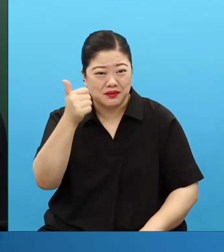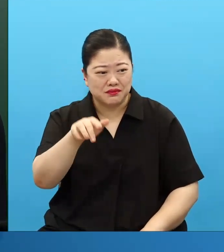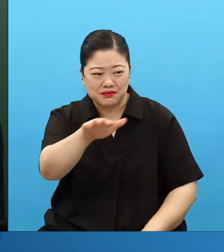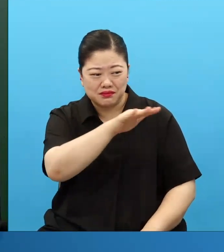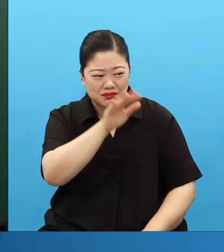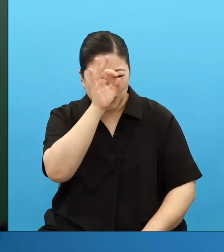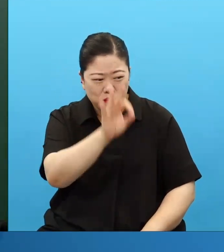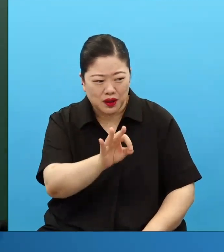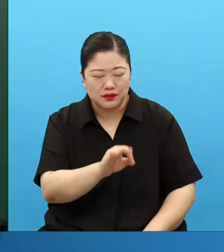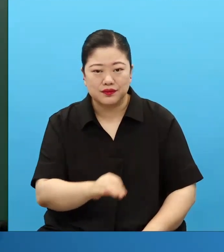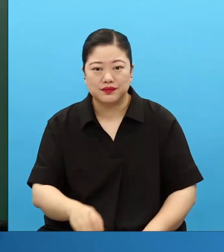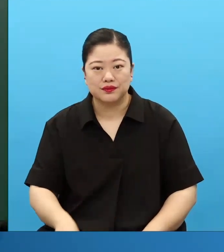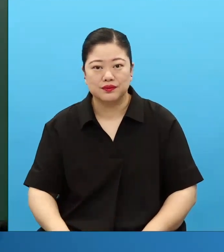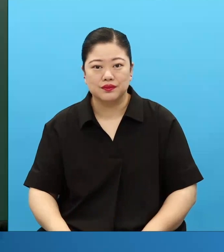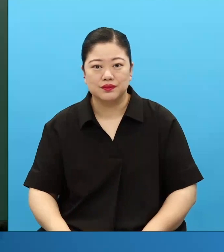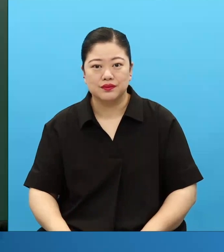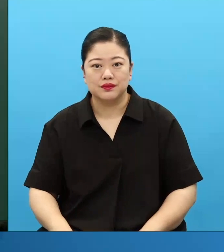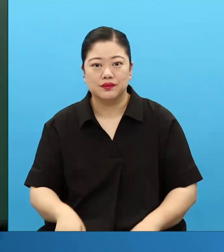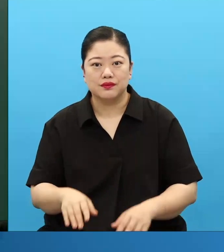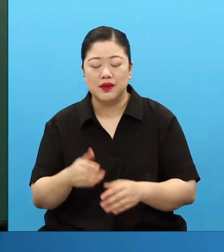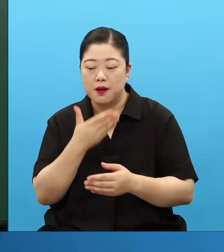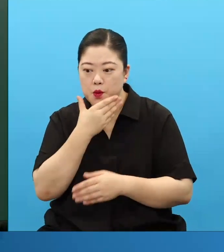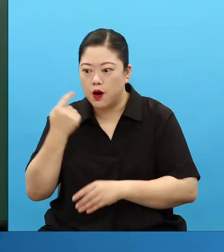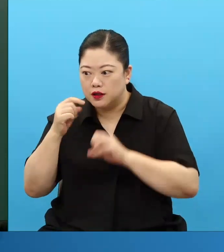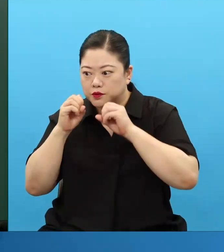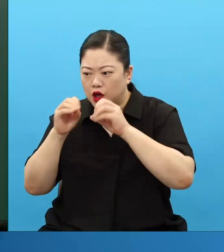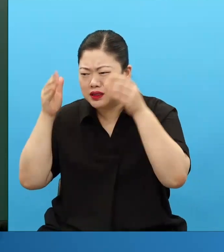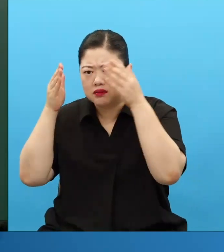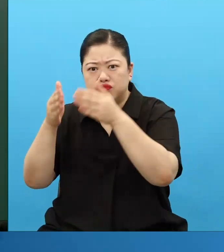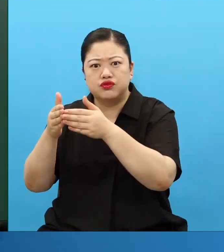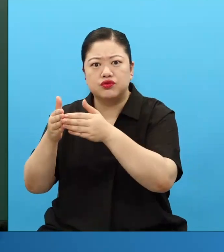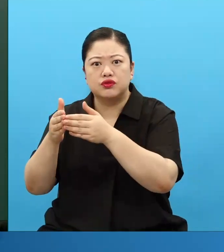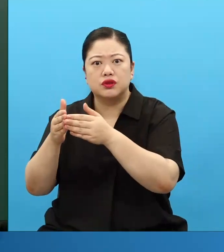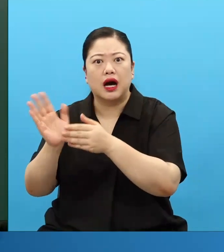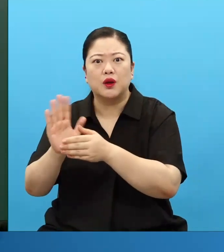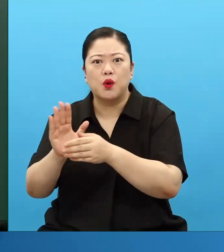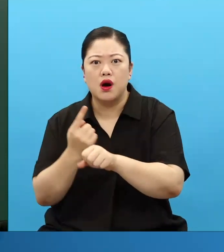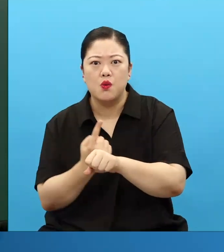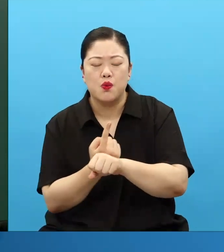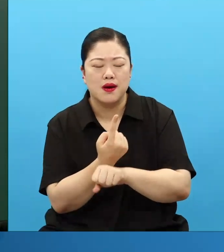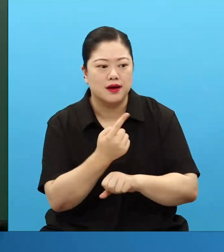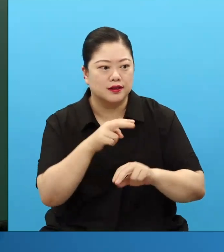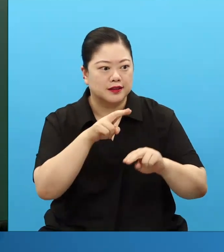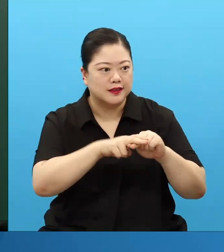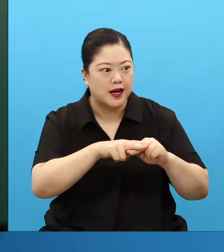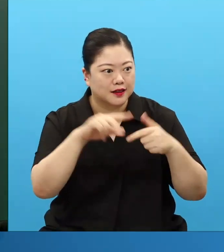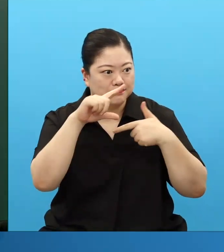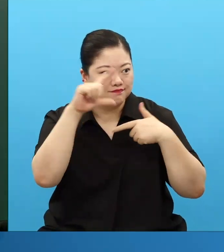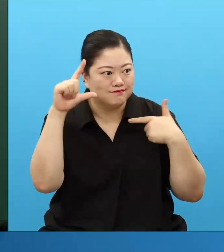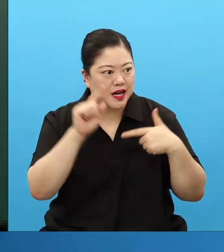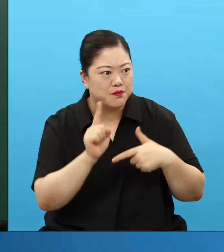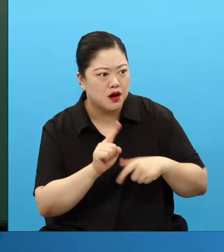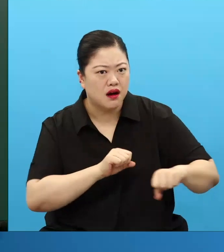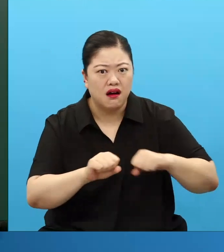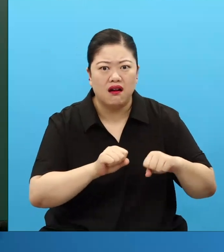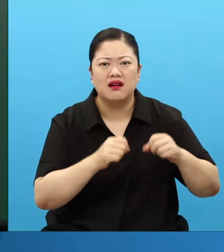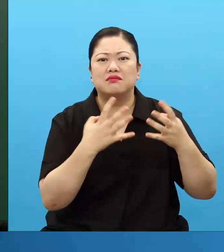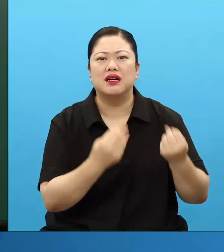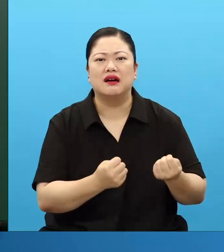된데요. 홍해 갈라졌습니다. They closed their mouths and had oneness just one time, and the Red Sea was split. 우리는 얼마나 쓸데없는 생각 많이 하는 거